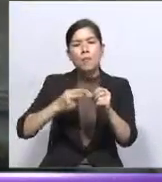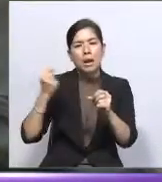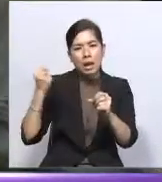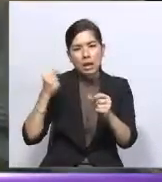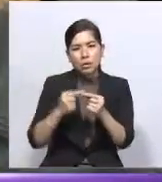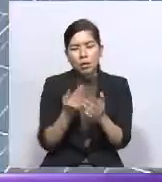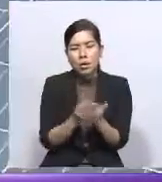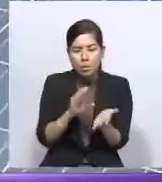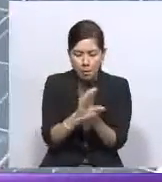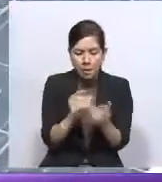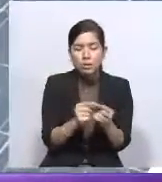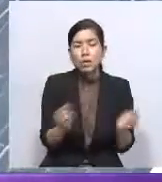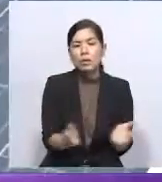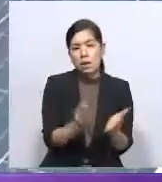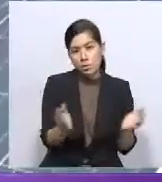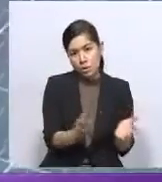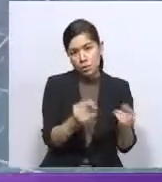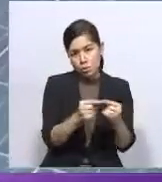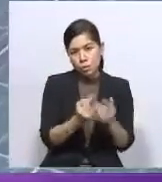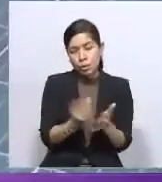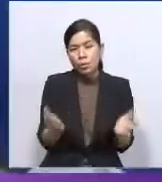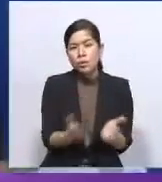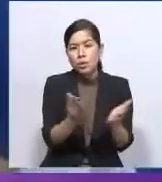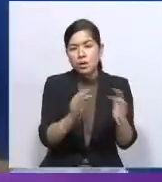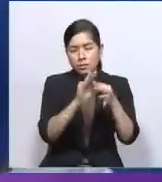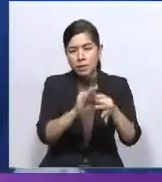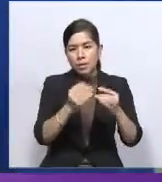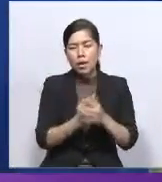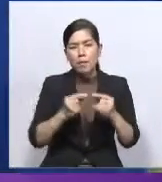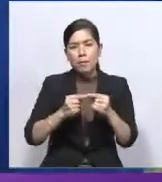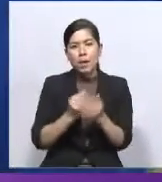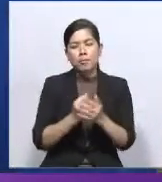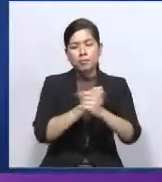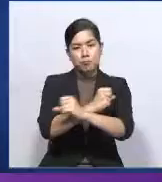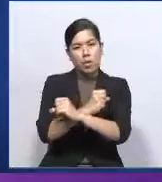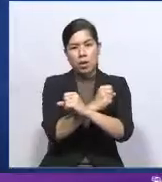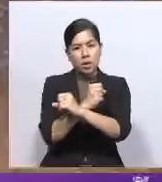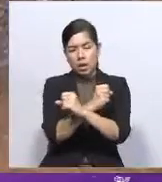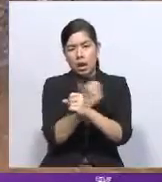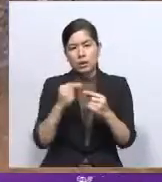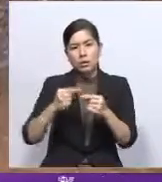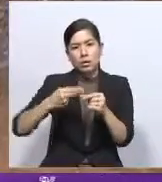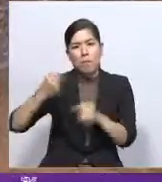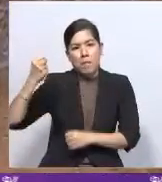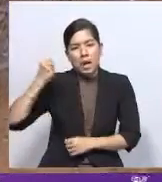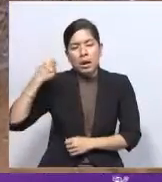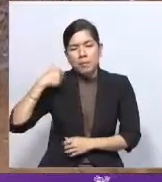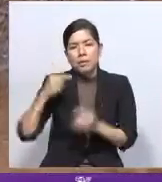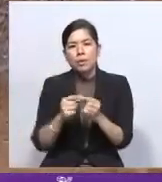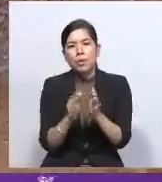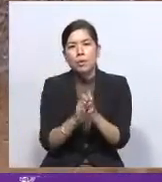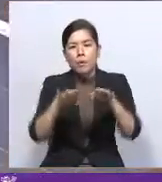ณจากเงินสนับสนุนกองทุนเพื่อส่งเสริมการอนุรักษ์พลังงานติดตั้งระบบสูบน้ำและแผงโซลาร์เซล